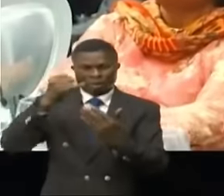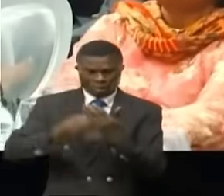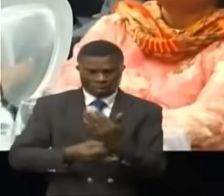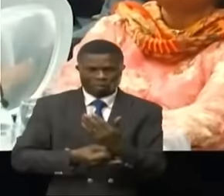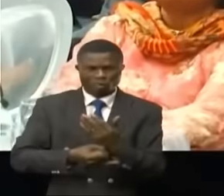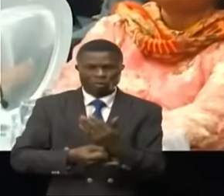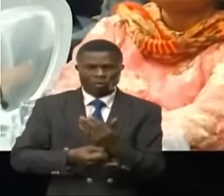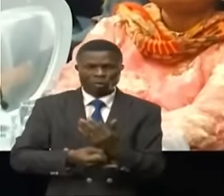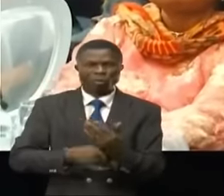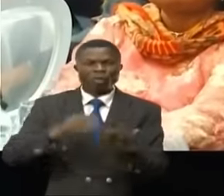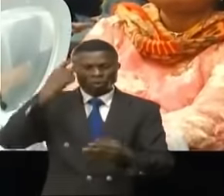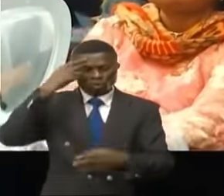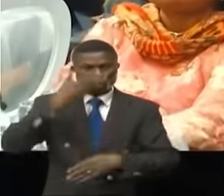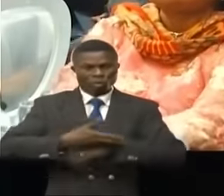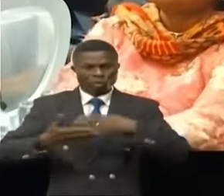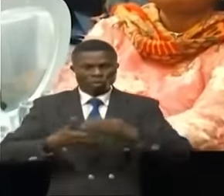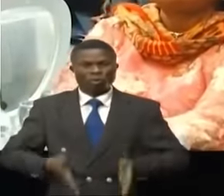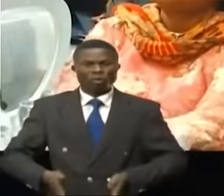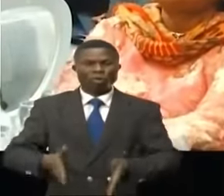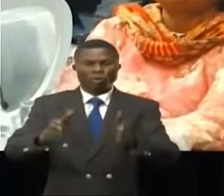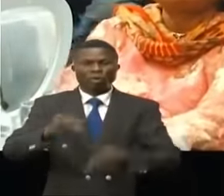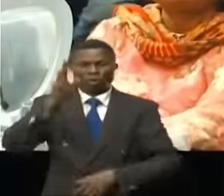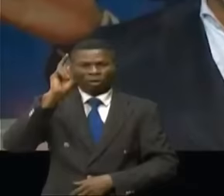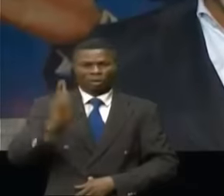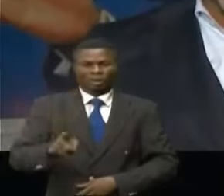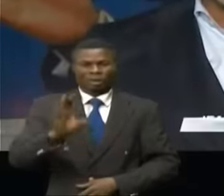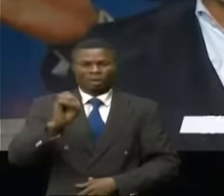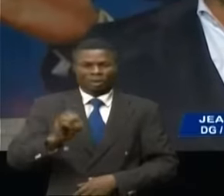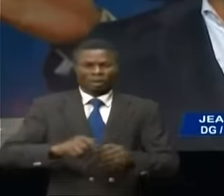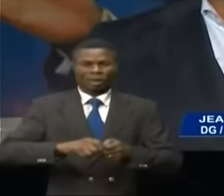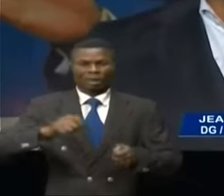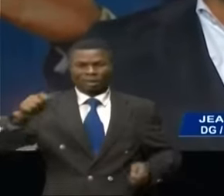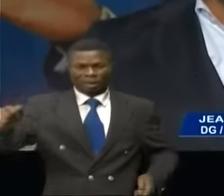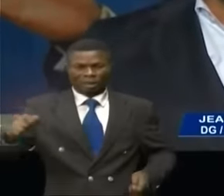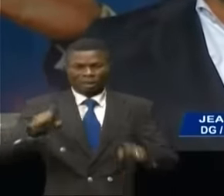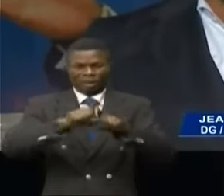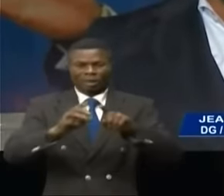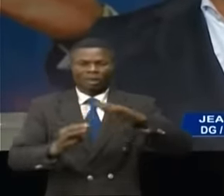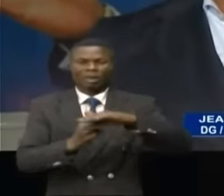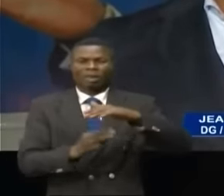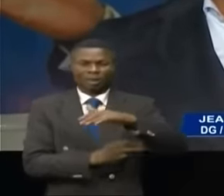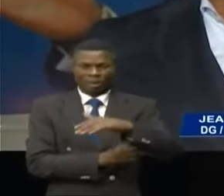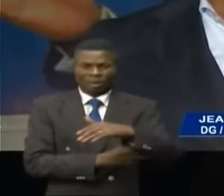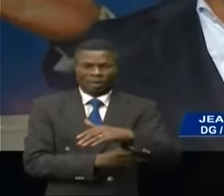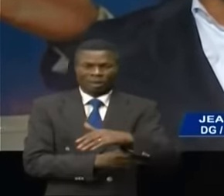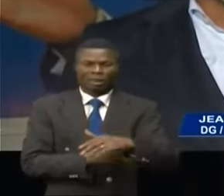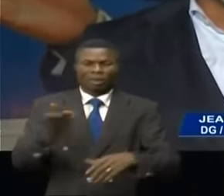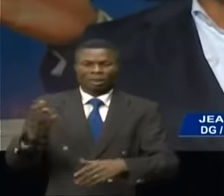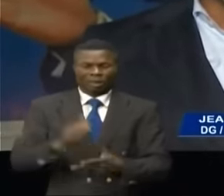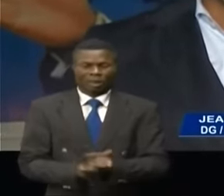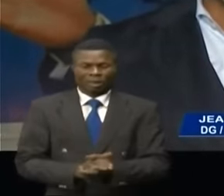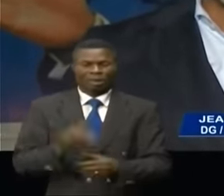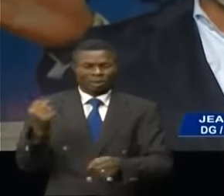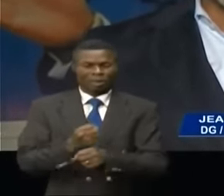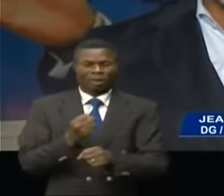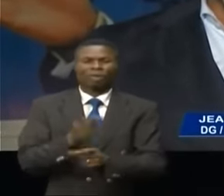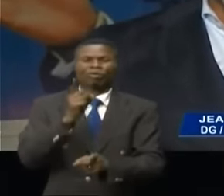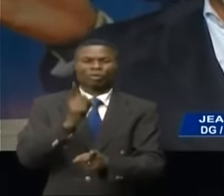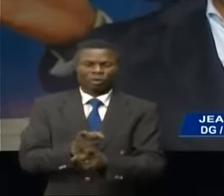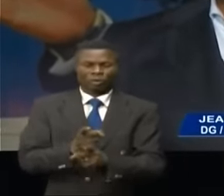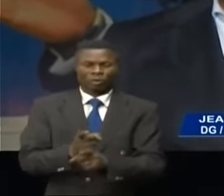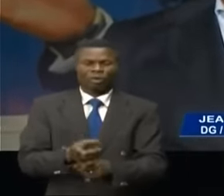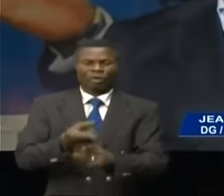projet pour la construction de cette route de 150 km, ainsi que les ports secs, et ça, c'est l'œuvre vraiment de